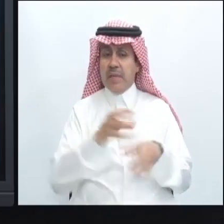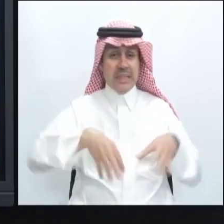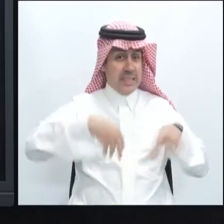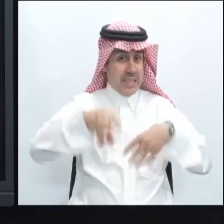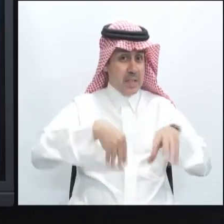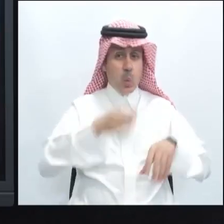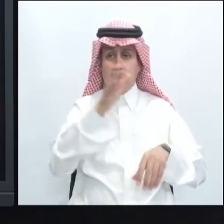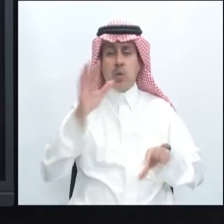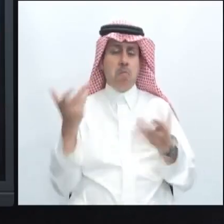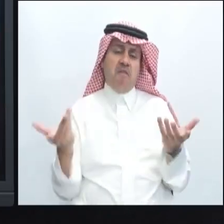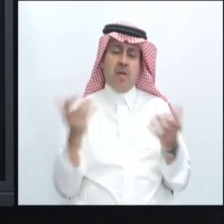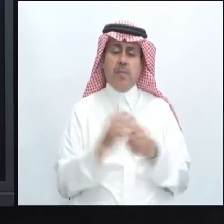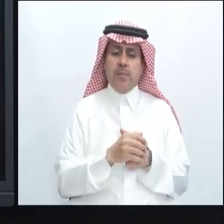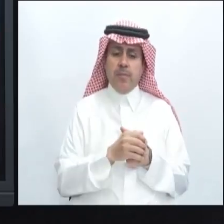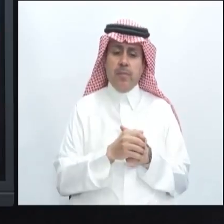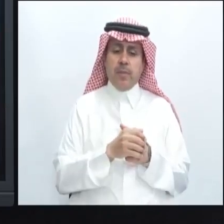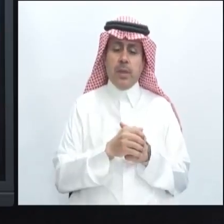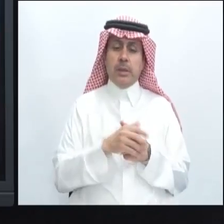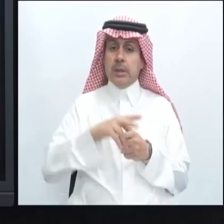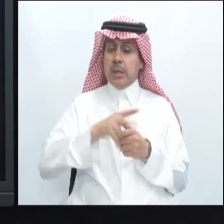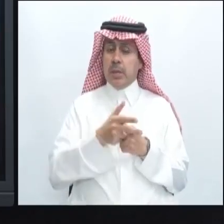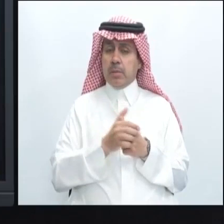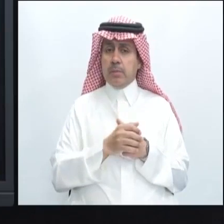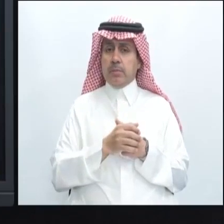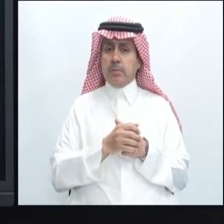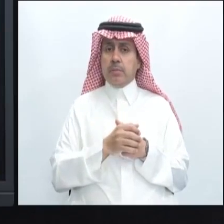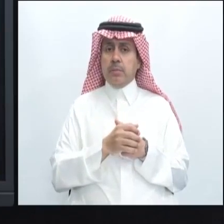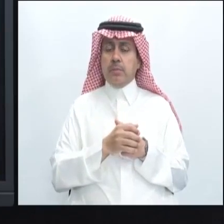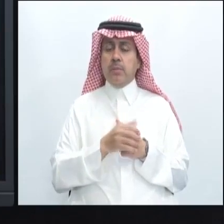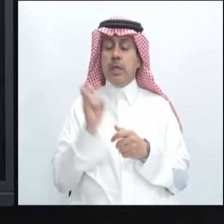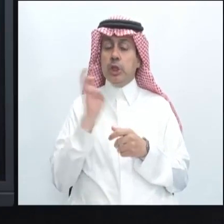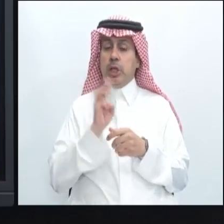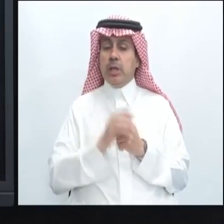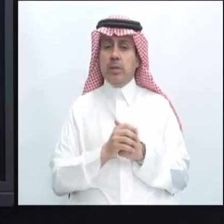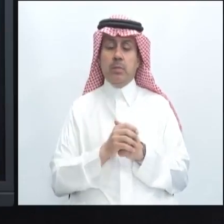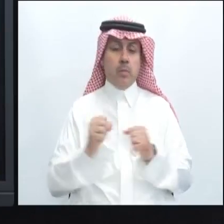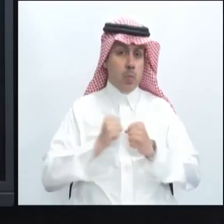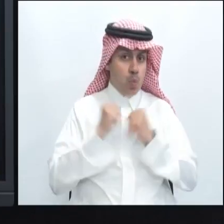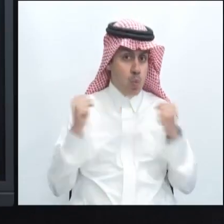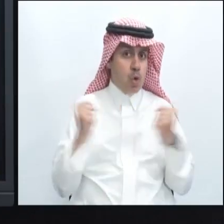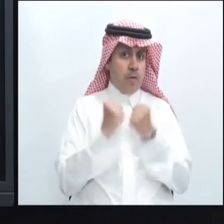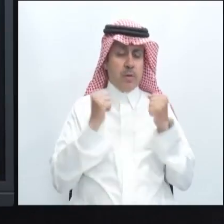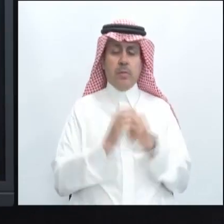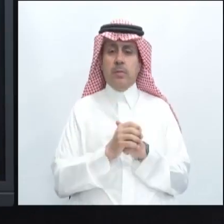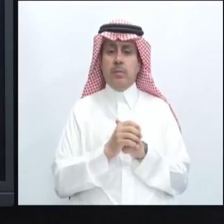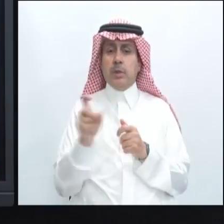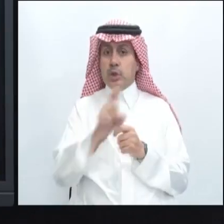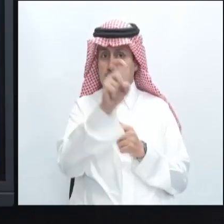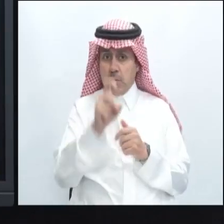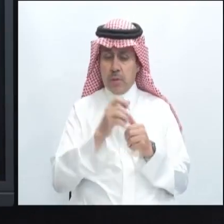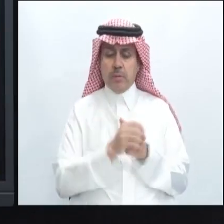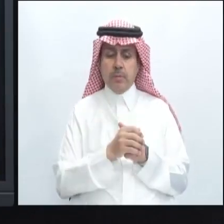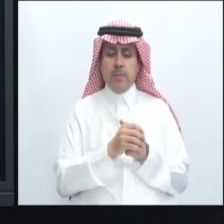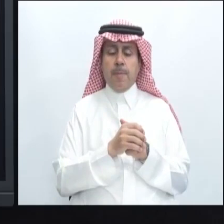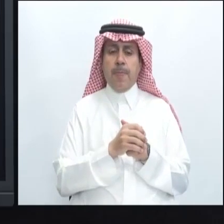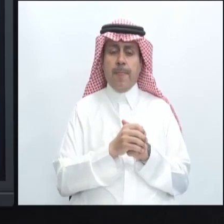العالم تغير كما ذكرنا قبل مئه عام قد لا يكون لك تنافس كبير بين الشركات وهذا اجابه على التساؤلات التي